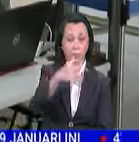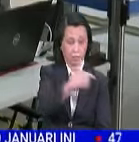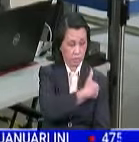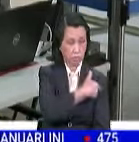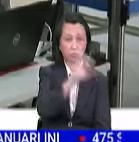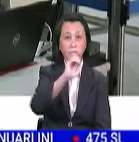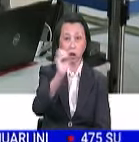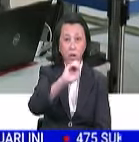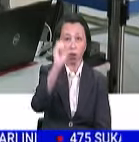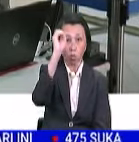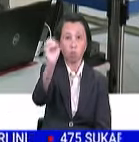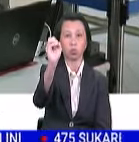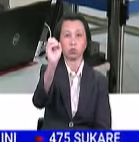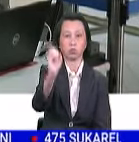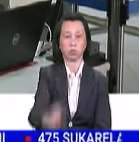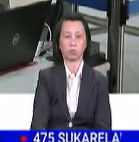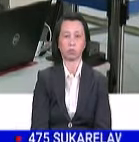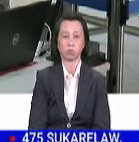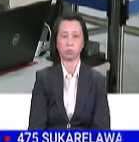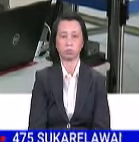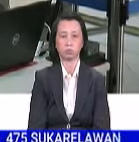vaksin.